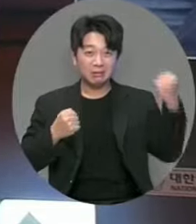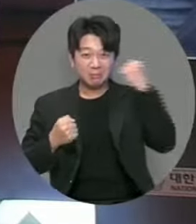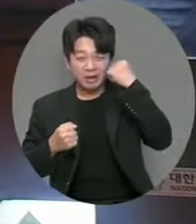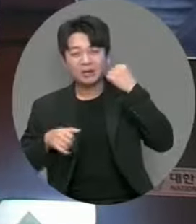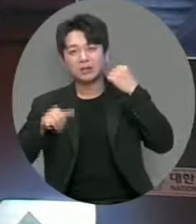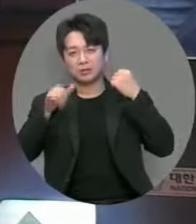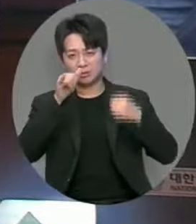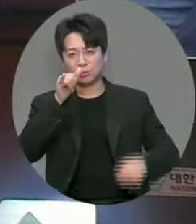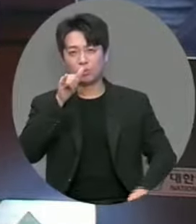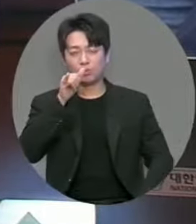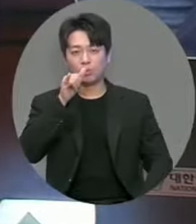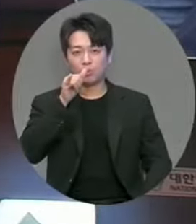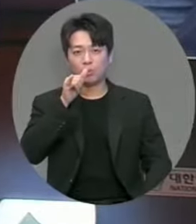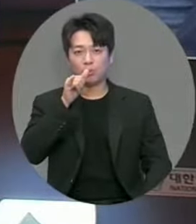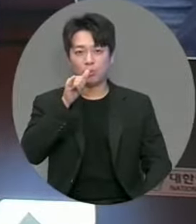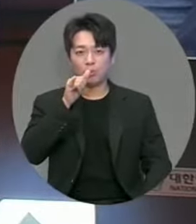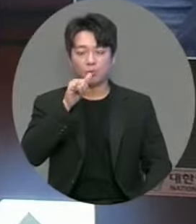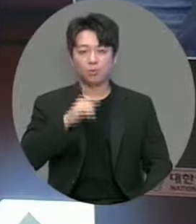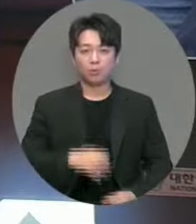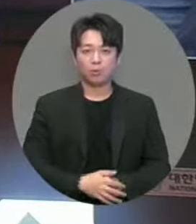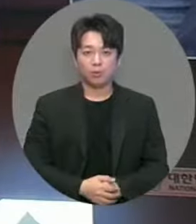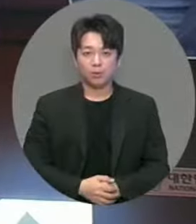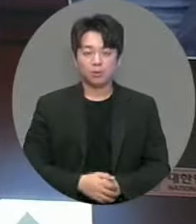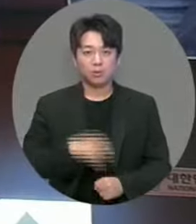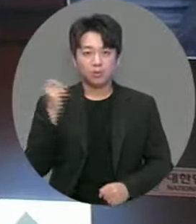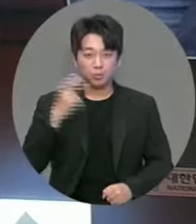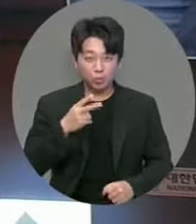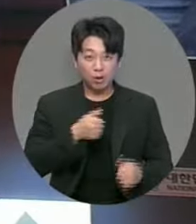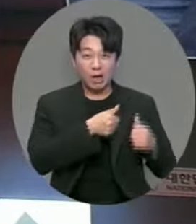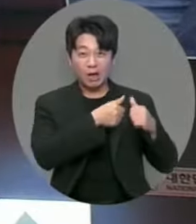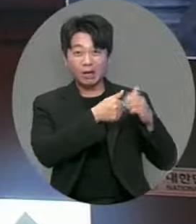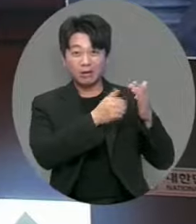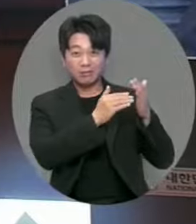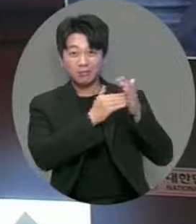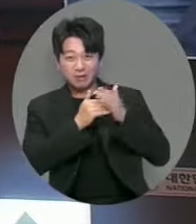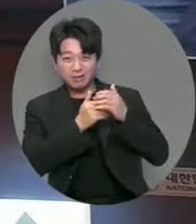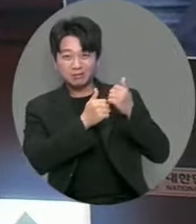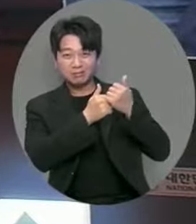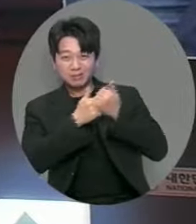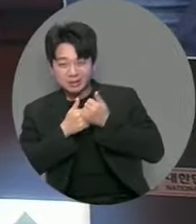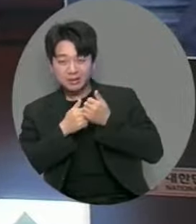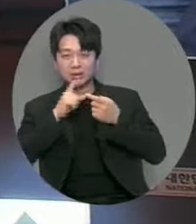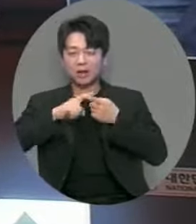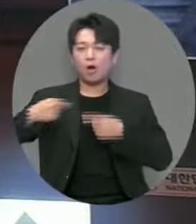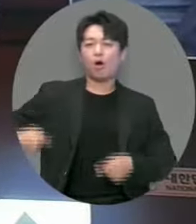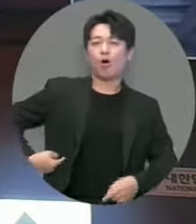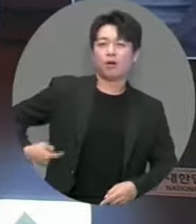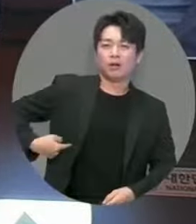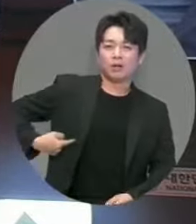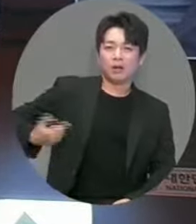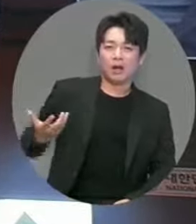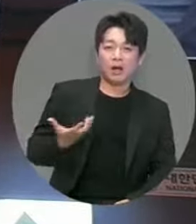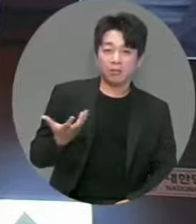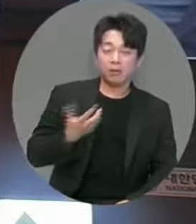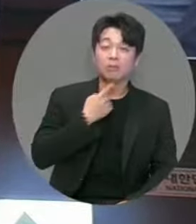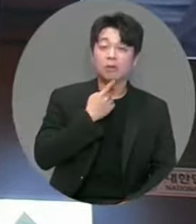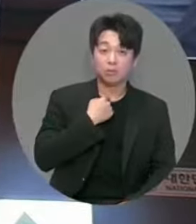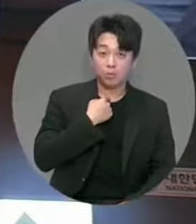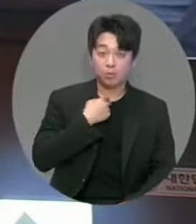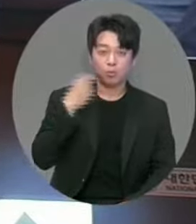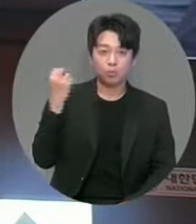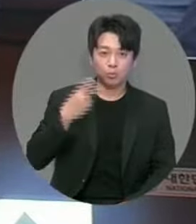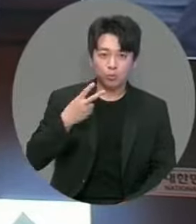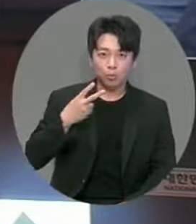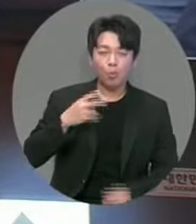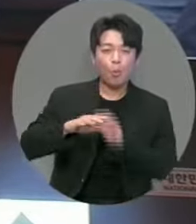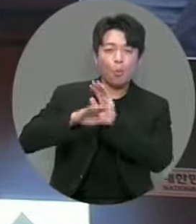과정에서 이 허리를 다쳤고 지금 허리랑 오른쪽 발